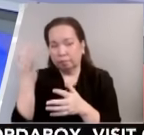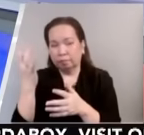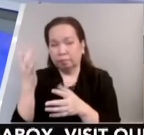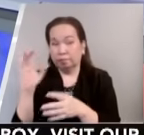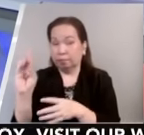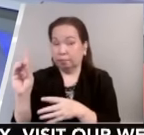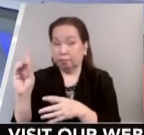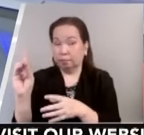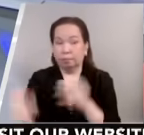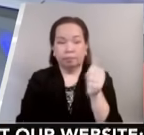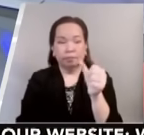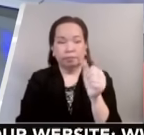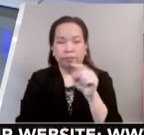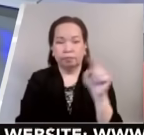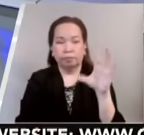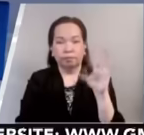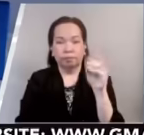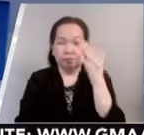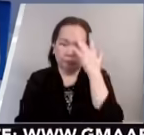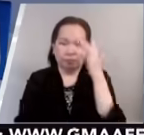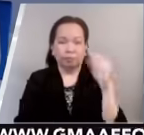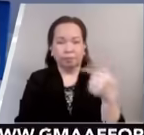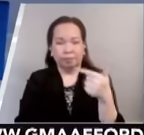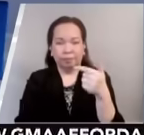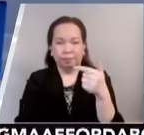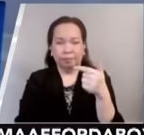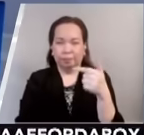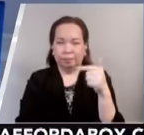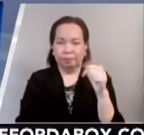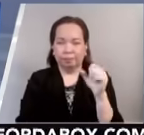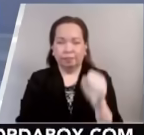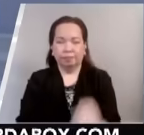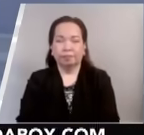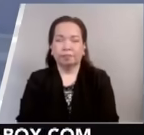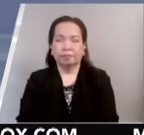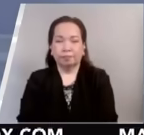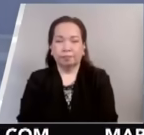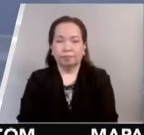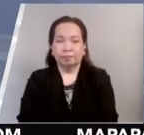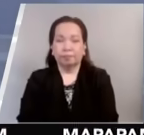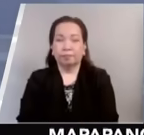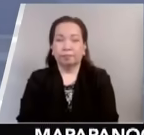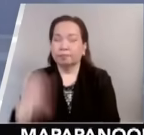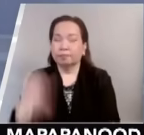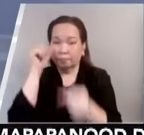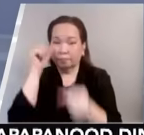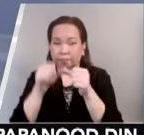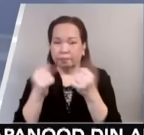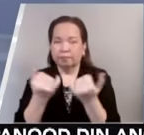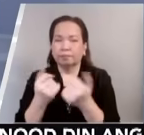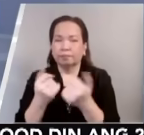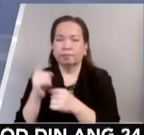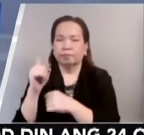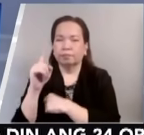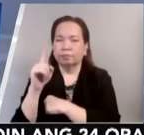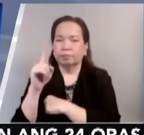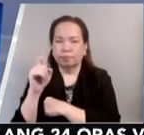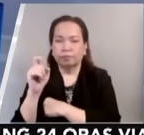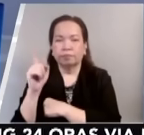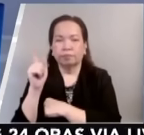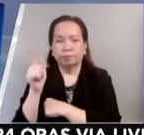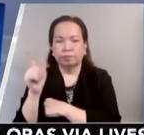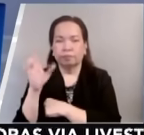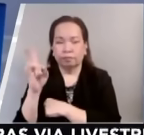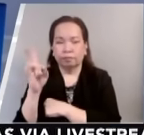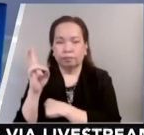centos sa gasolina ginugulo Ngayong araw ang ika-1 at 27 taong anibersaryo